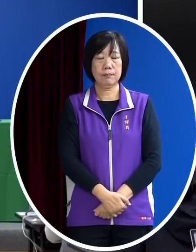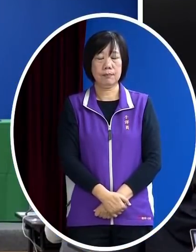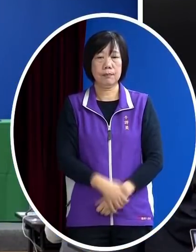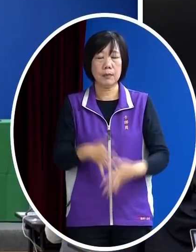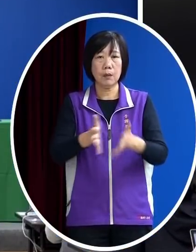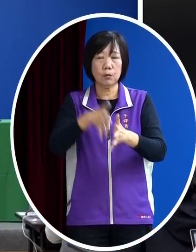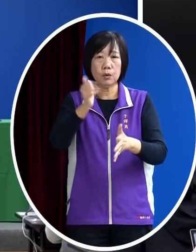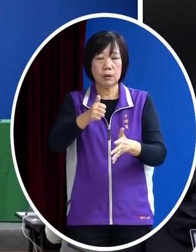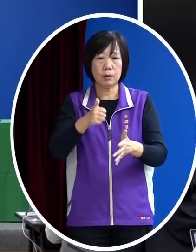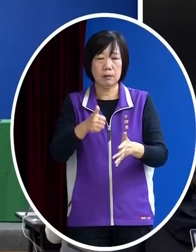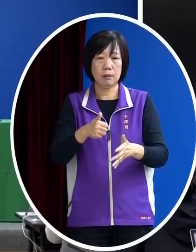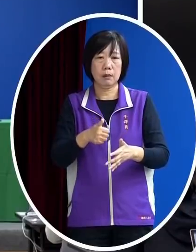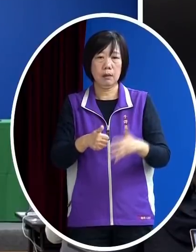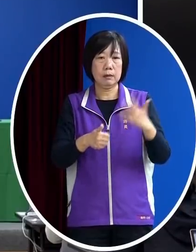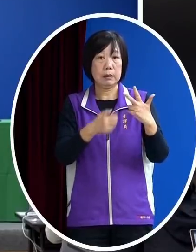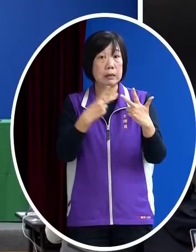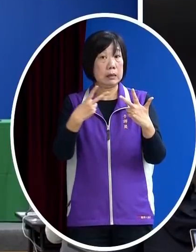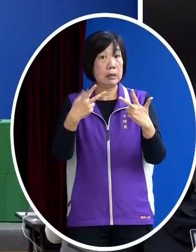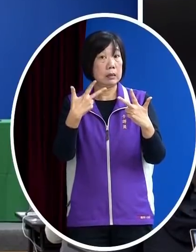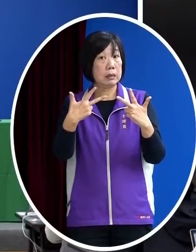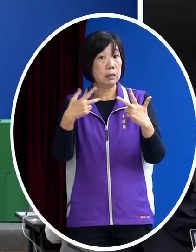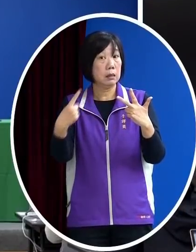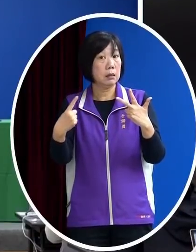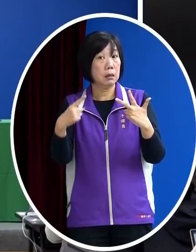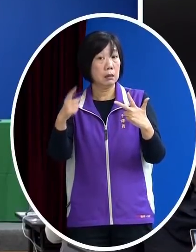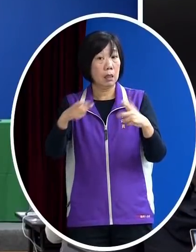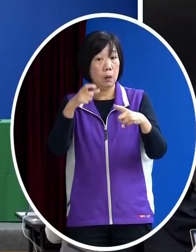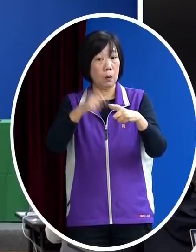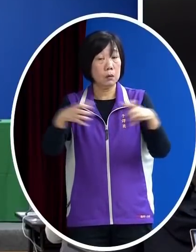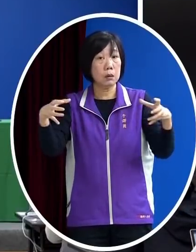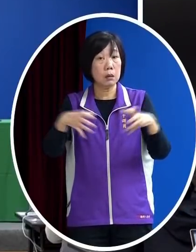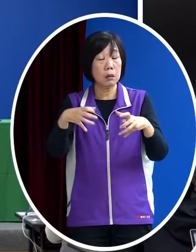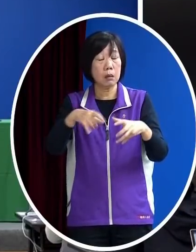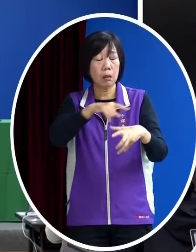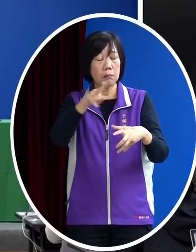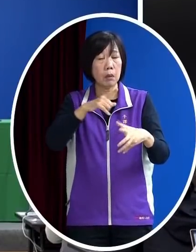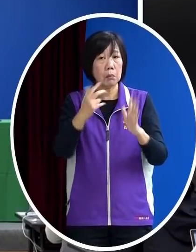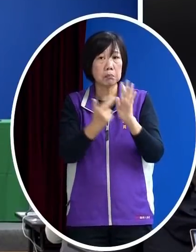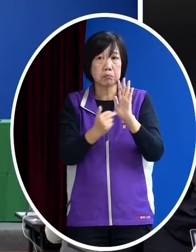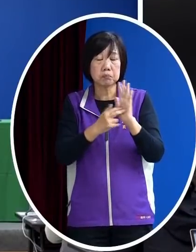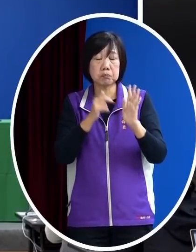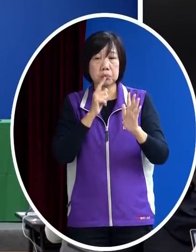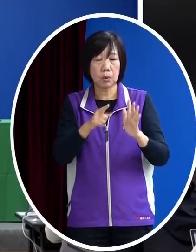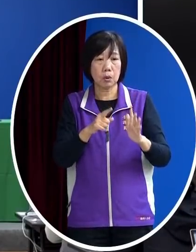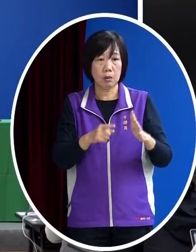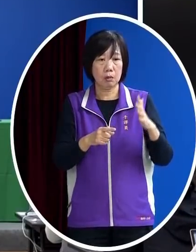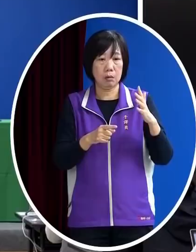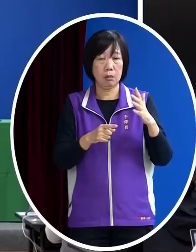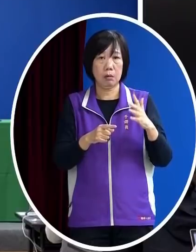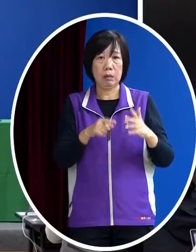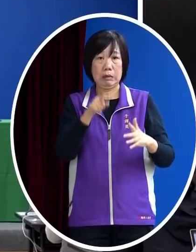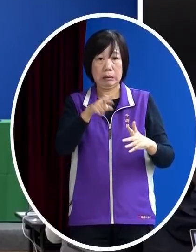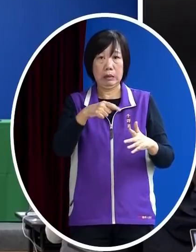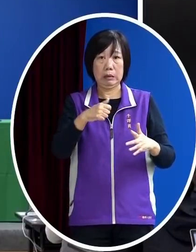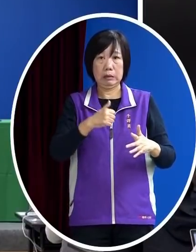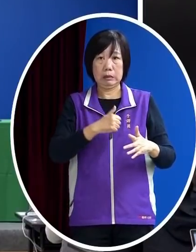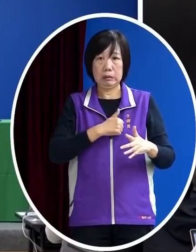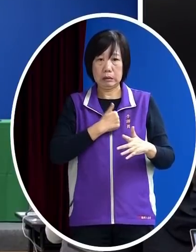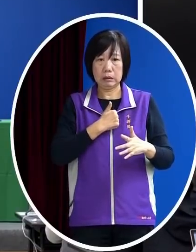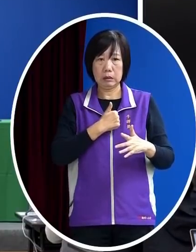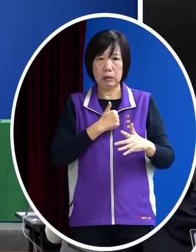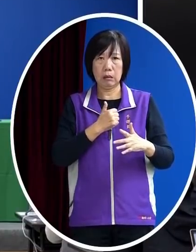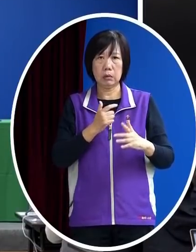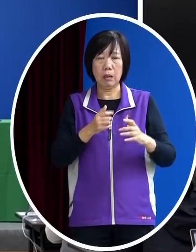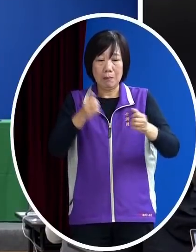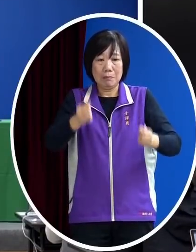部长，那个案七七一的，好像同一个公司的那个员工，他们有表示说，这一个案七七一，他其实有穿梭不同的楼